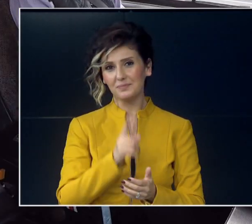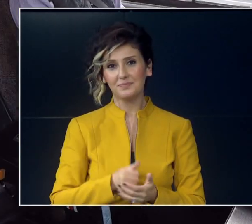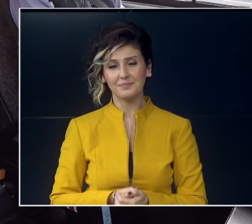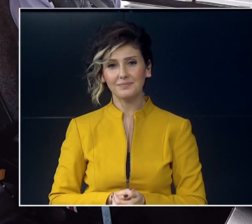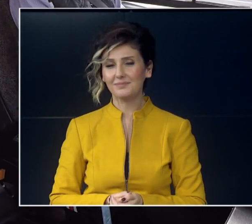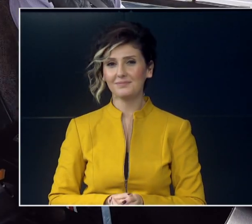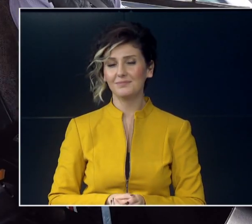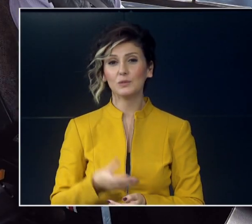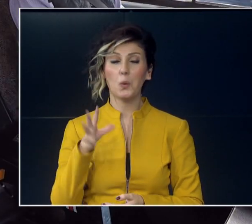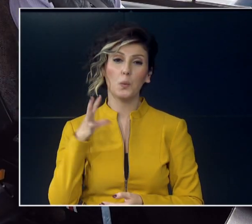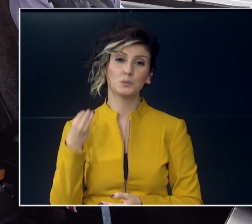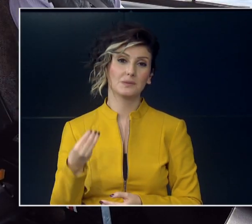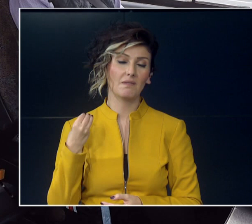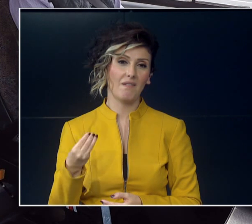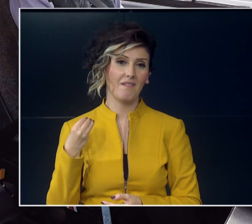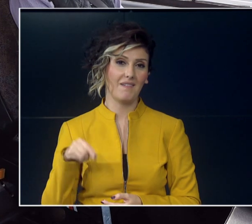Yok yani, çok güzel.